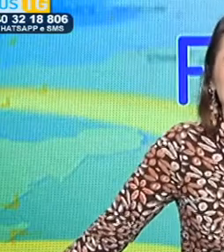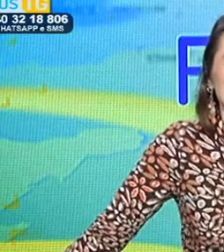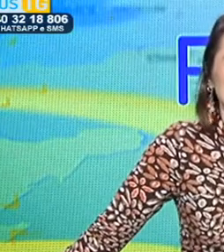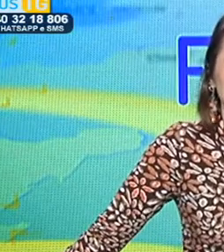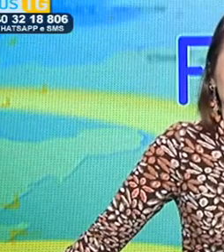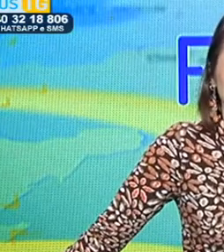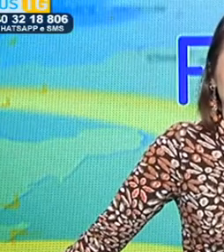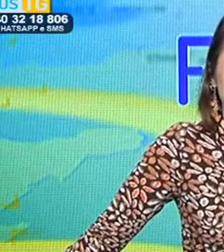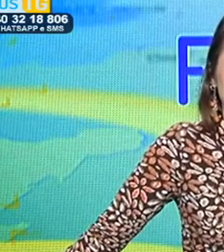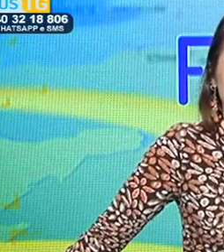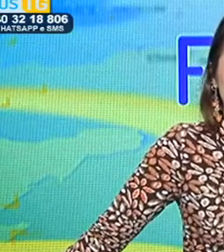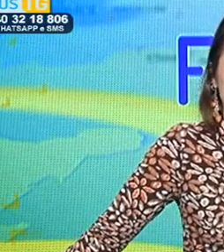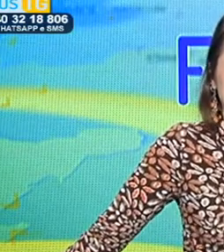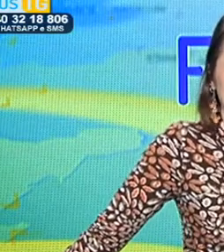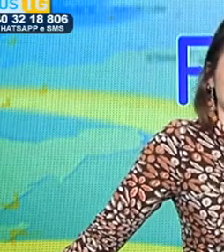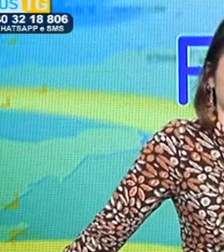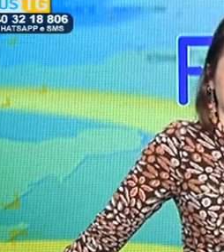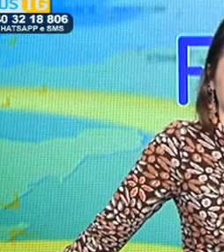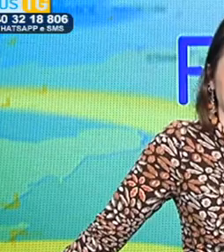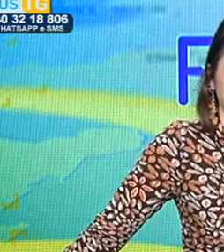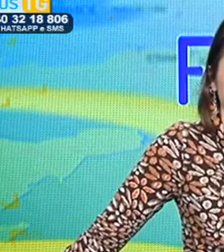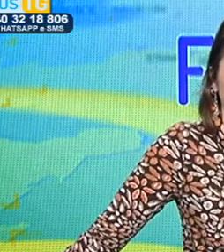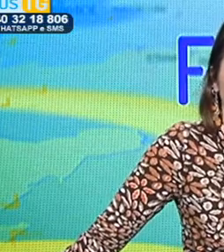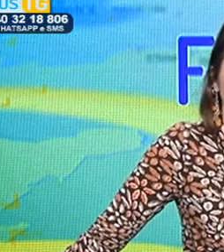buona giornata. E noi ci separiamo, c'è la pausa.